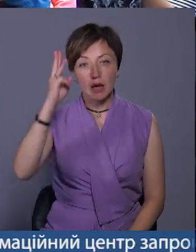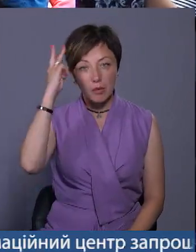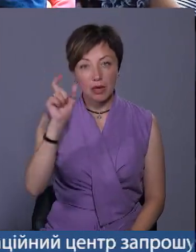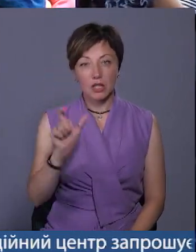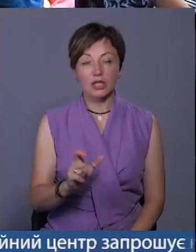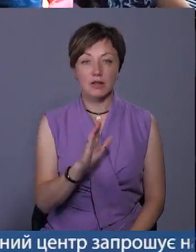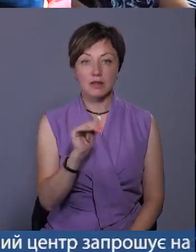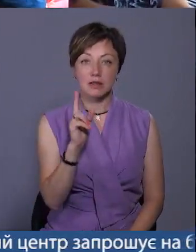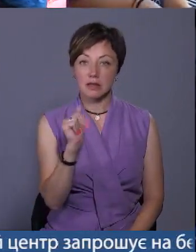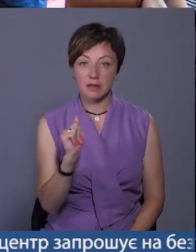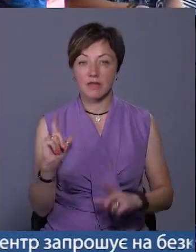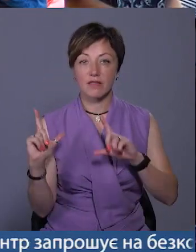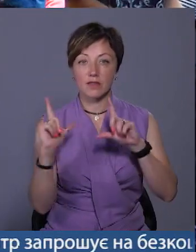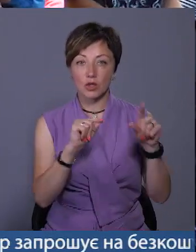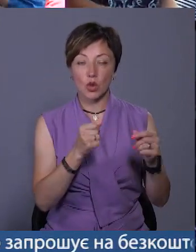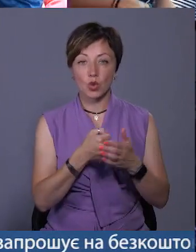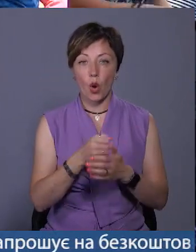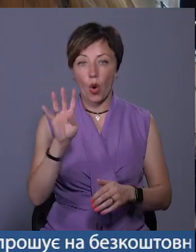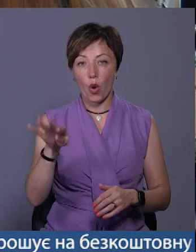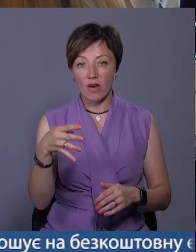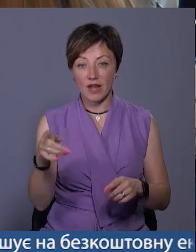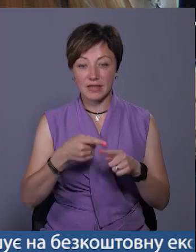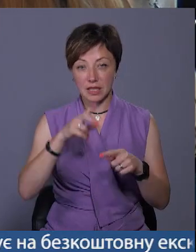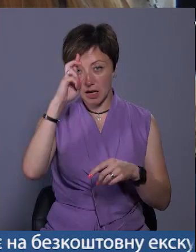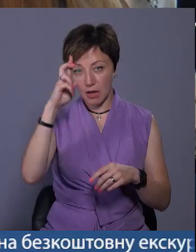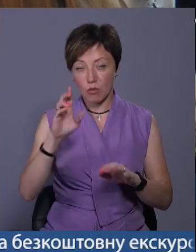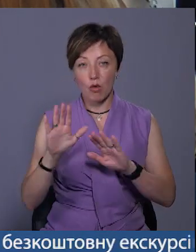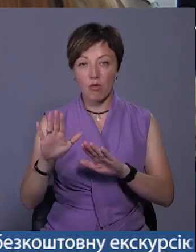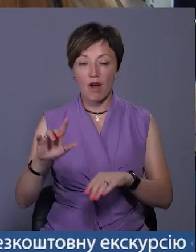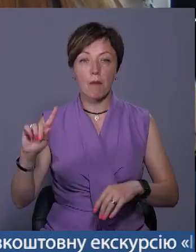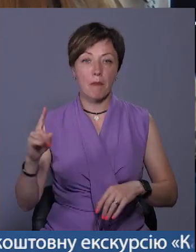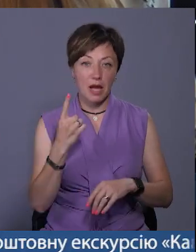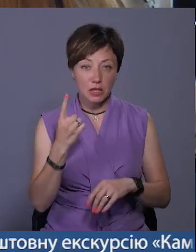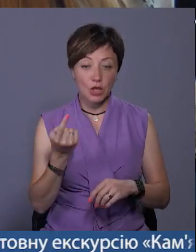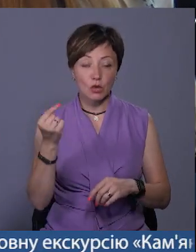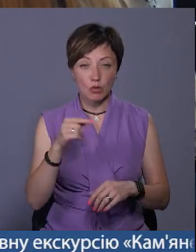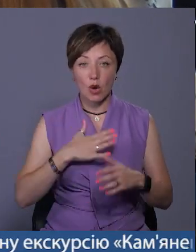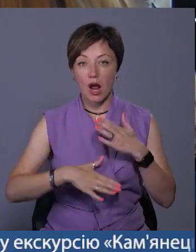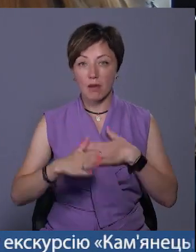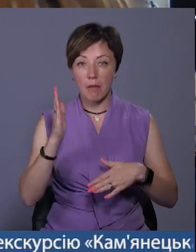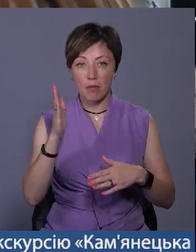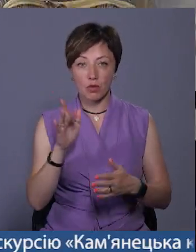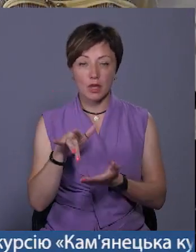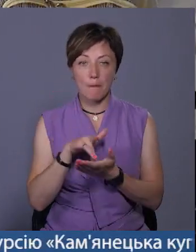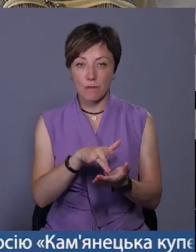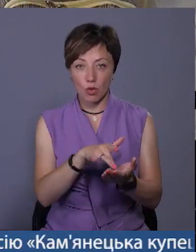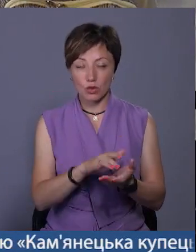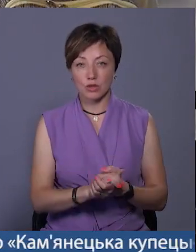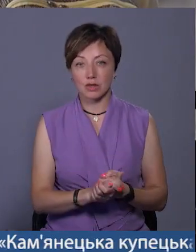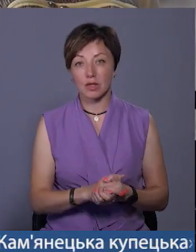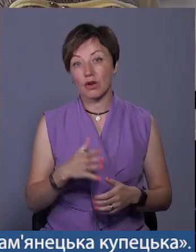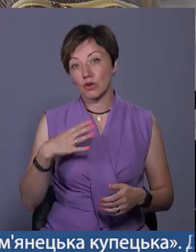Хмельничанка Вікторія Чорна вирушає до Хорватії. В цій країні побуває вперше, а тому радіє майбутній подорожі.